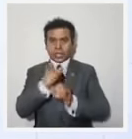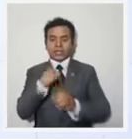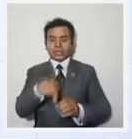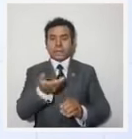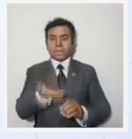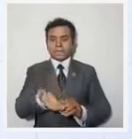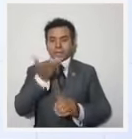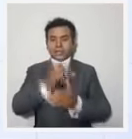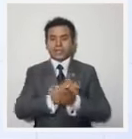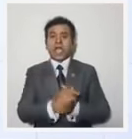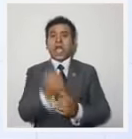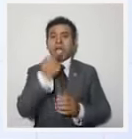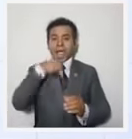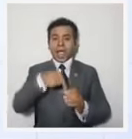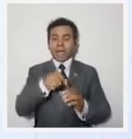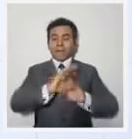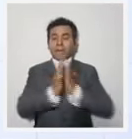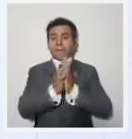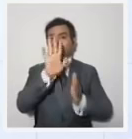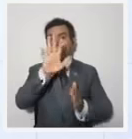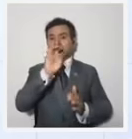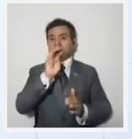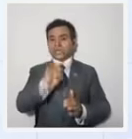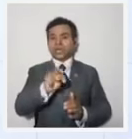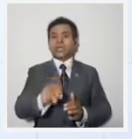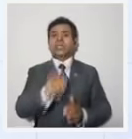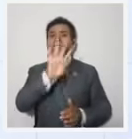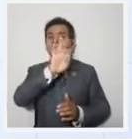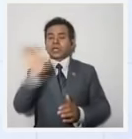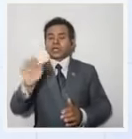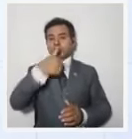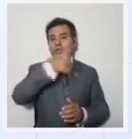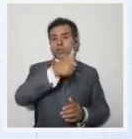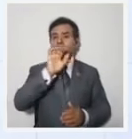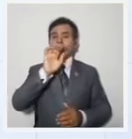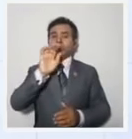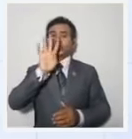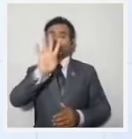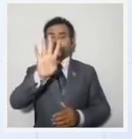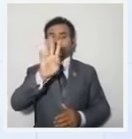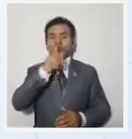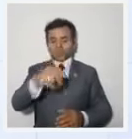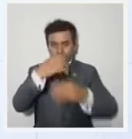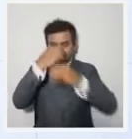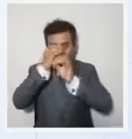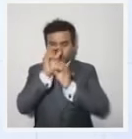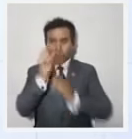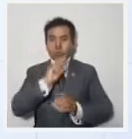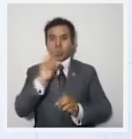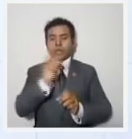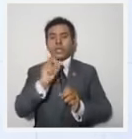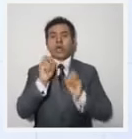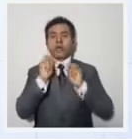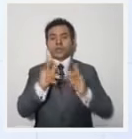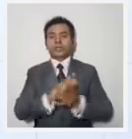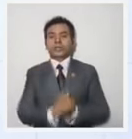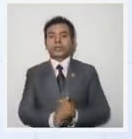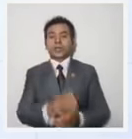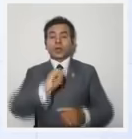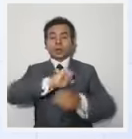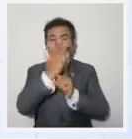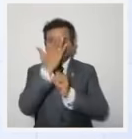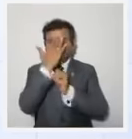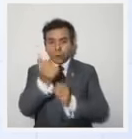না, এটা পরের দিনে নমুনা পরীক্ষার সাথে যোগ হয়। কাজকে আমাদের নমুনা সংগ্রহের চেয়ে পরীক্ষা হলো